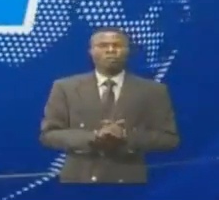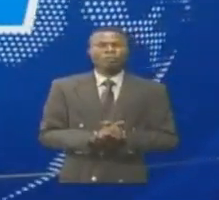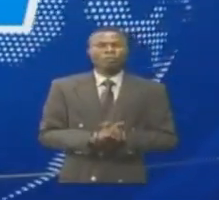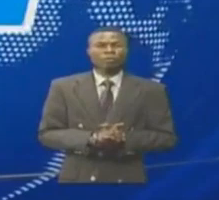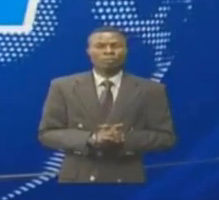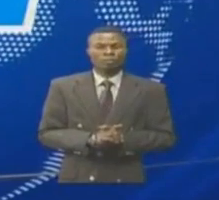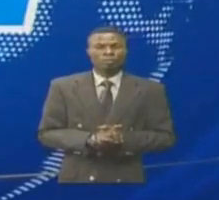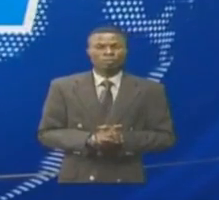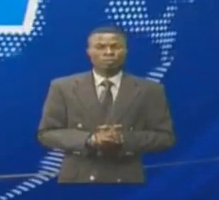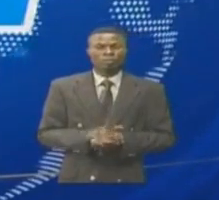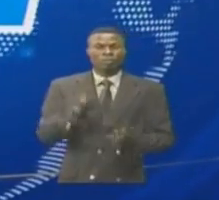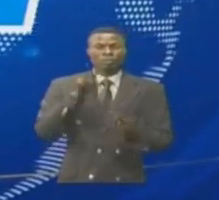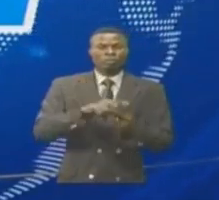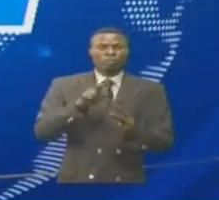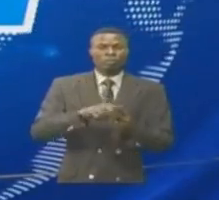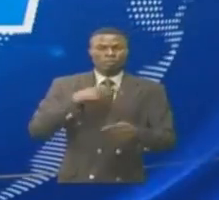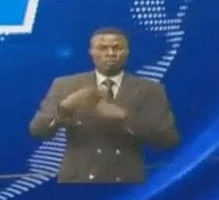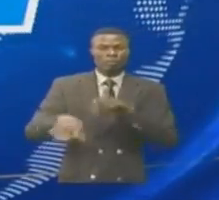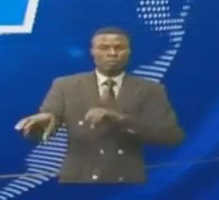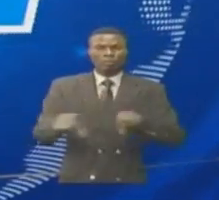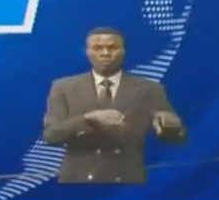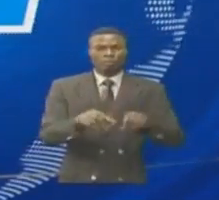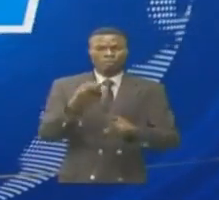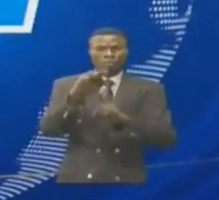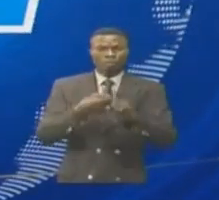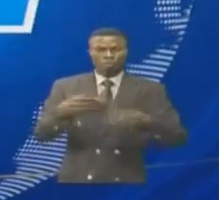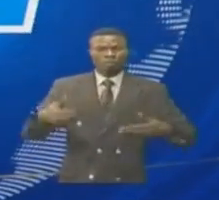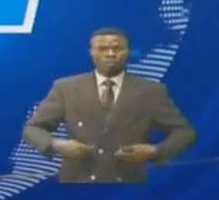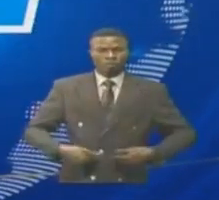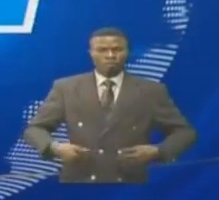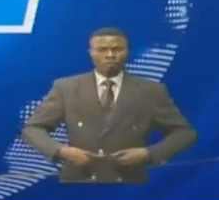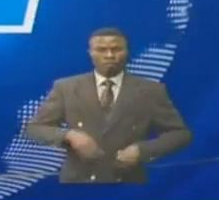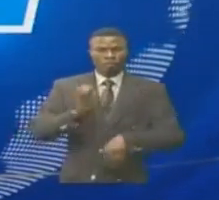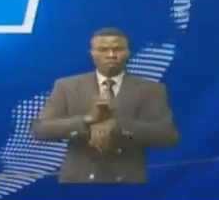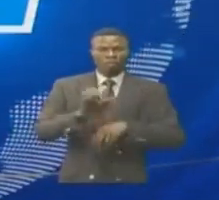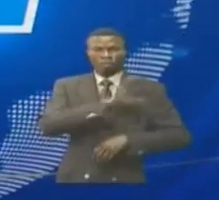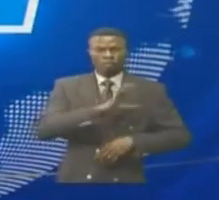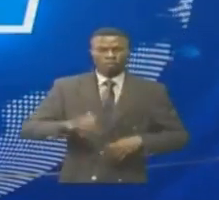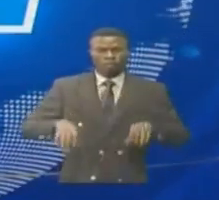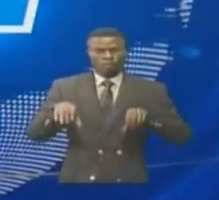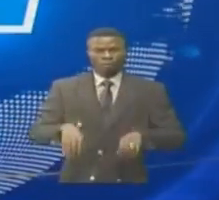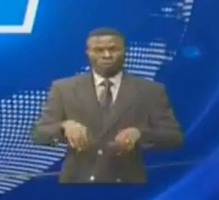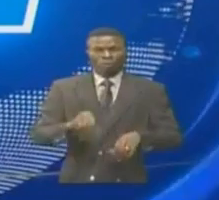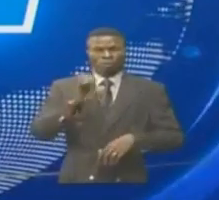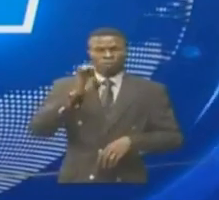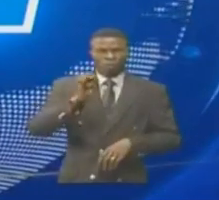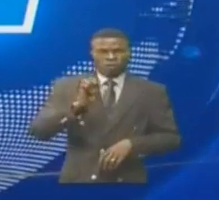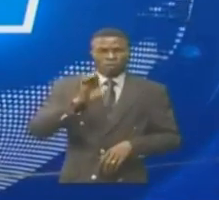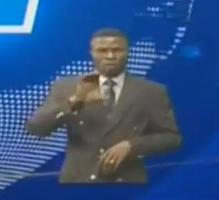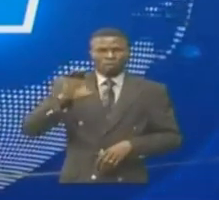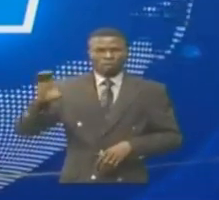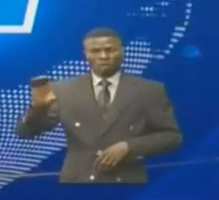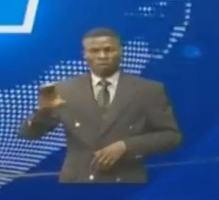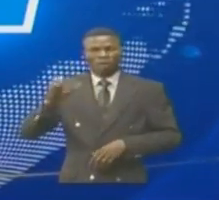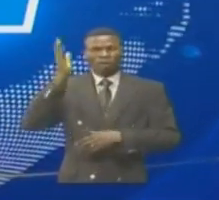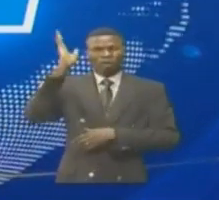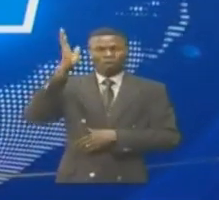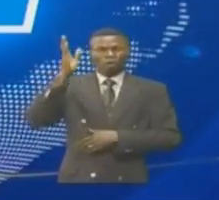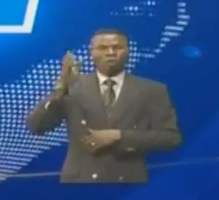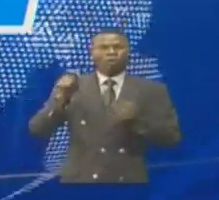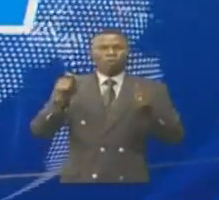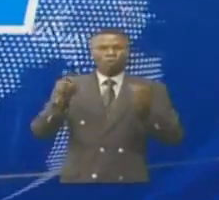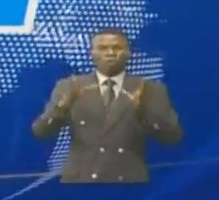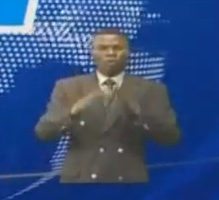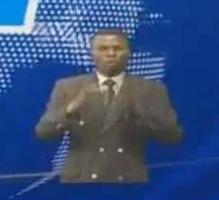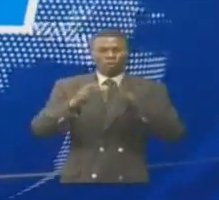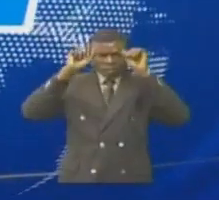Et en prévision du lancement des activités du mois de la jeunesse à l'église du Christ au Congo ECC, une conférence de presse a été organisée par le